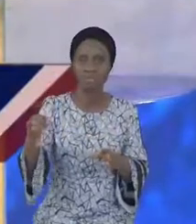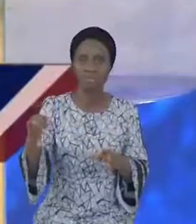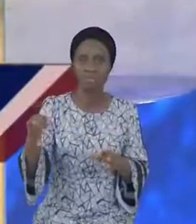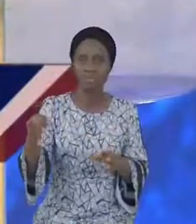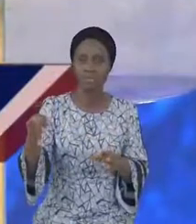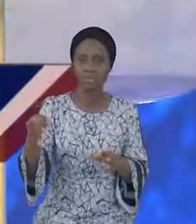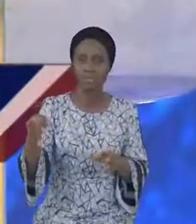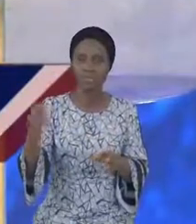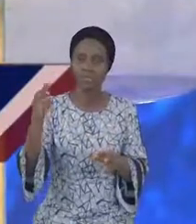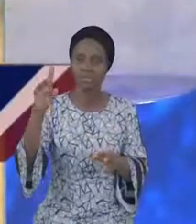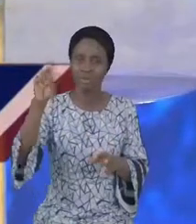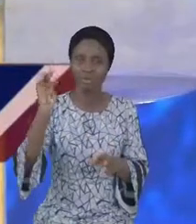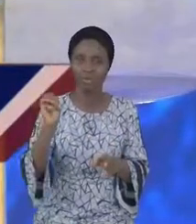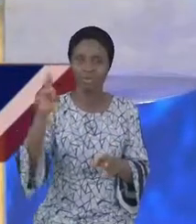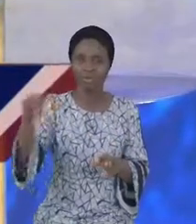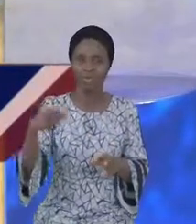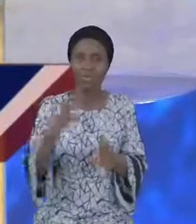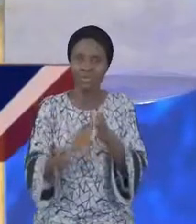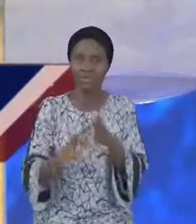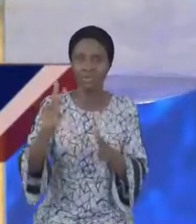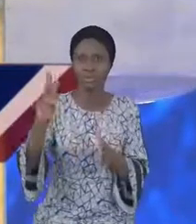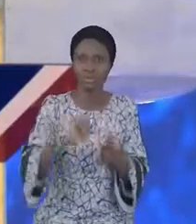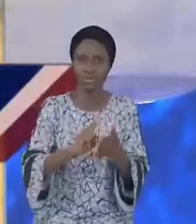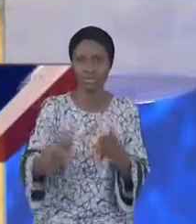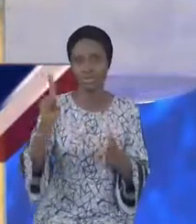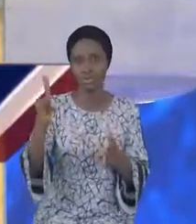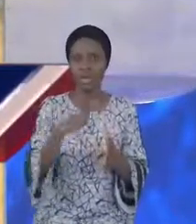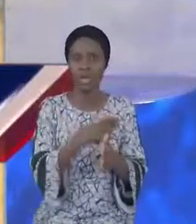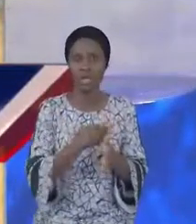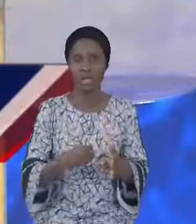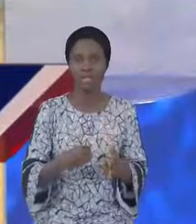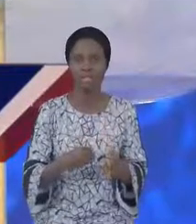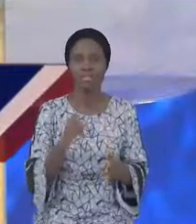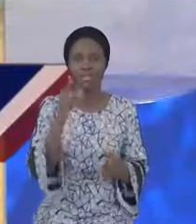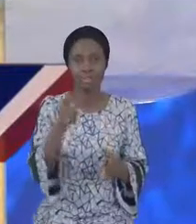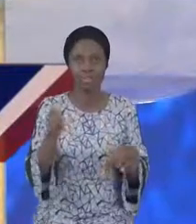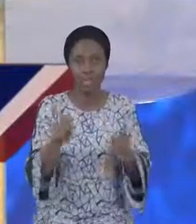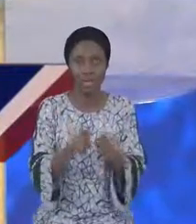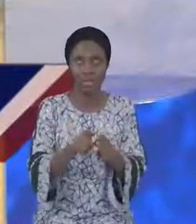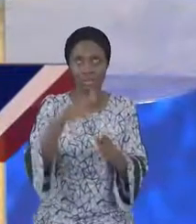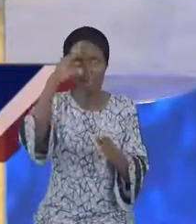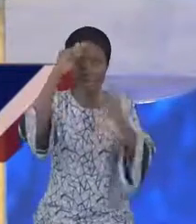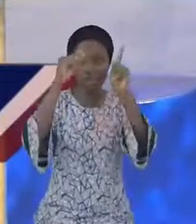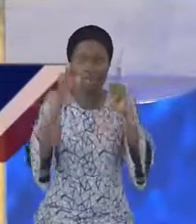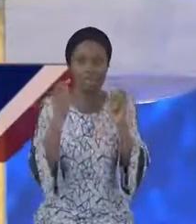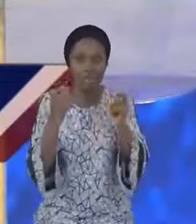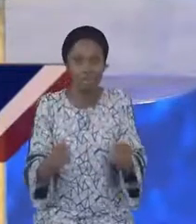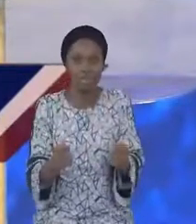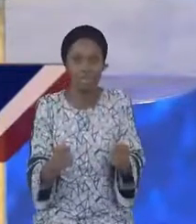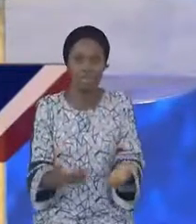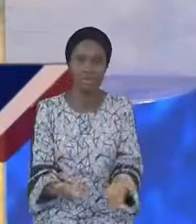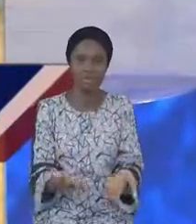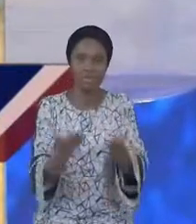Éphésiens 2, verset 1. Vous étiez morts par vos offenses et par